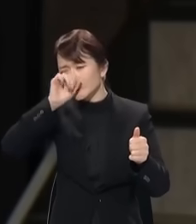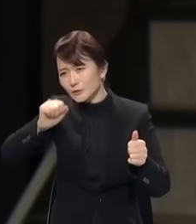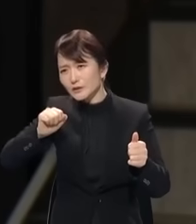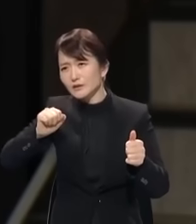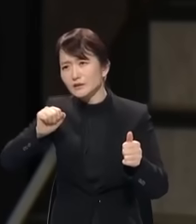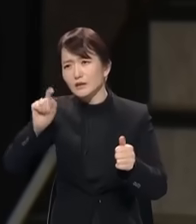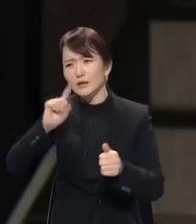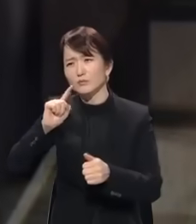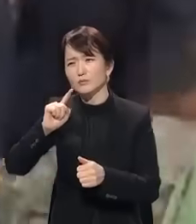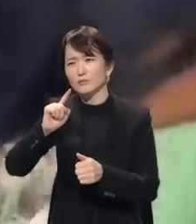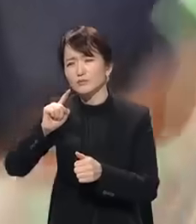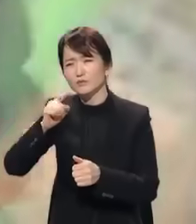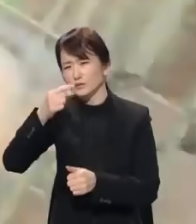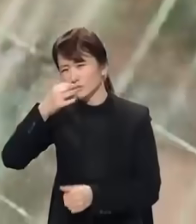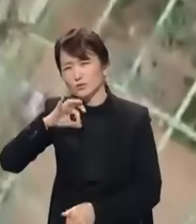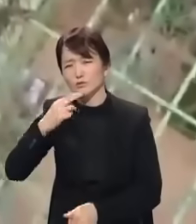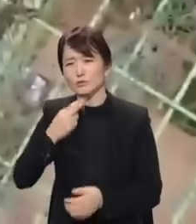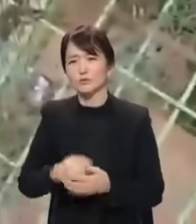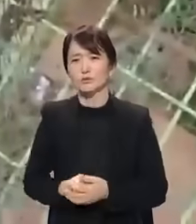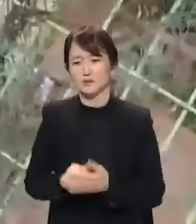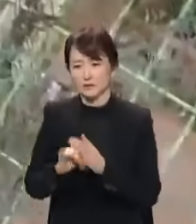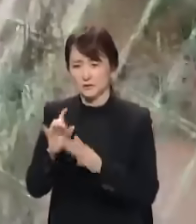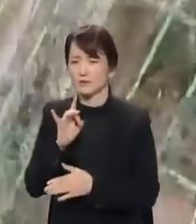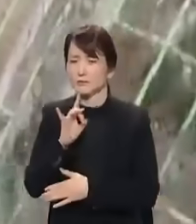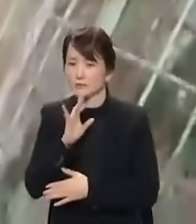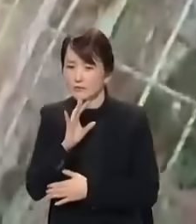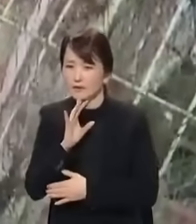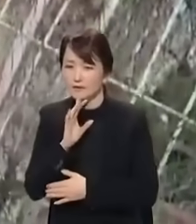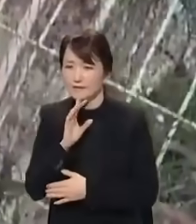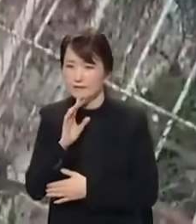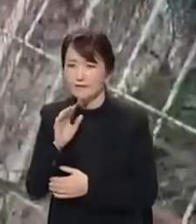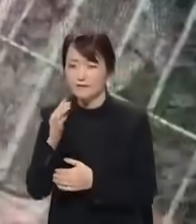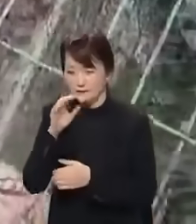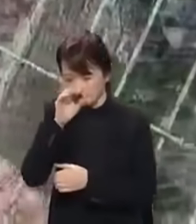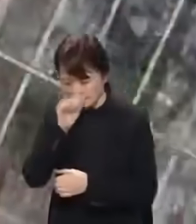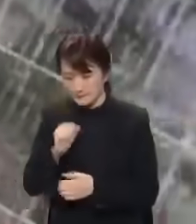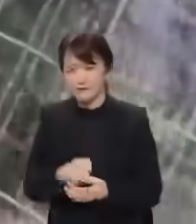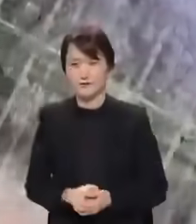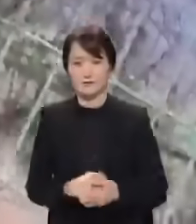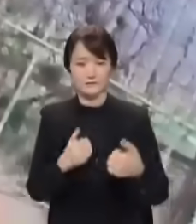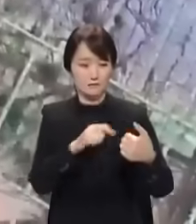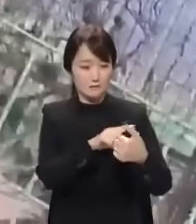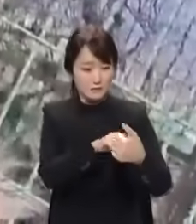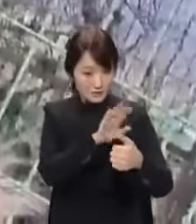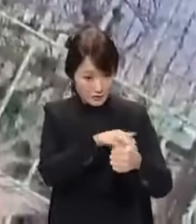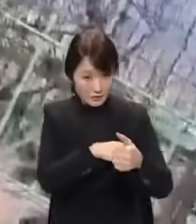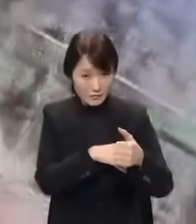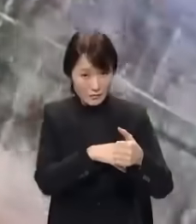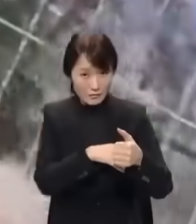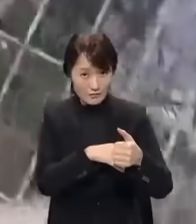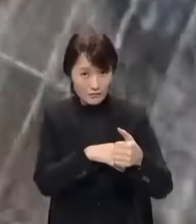소용이 없거든요. 우리에게나 순하지 상대방한테는 지금 이번 경우에도 자칫 잘못해서 크게